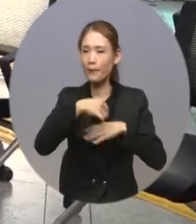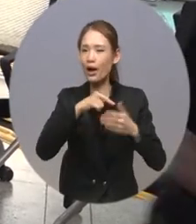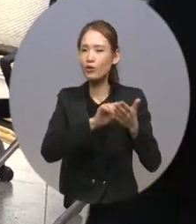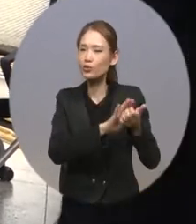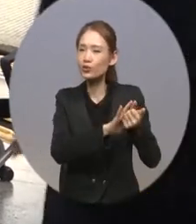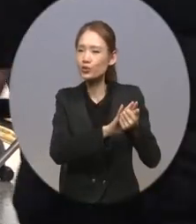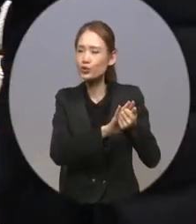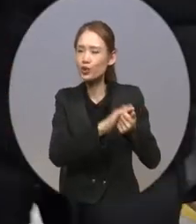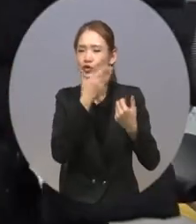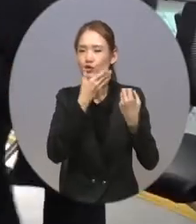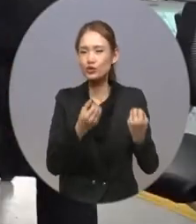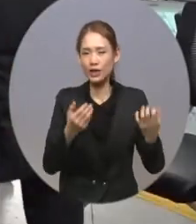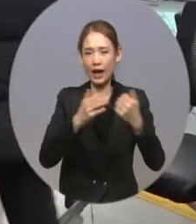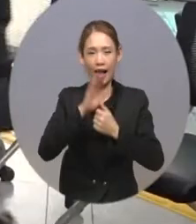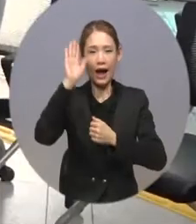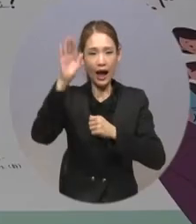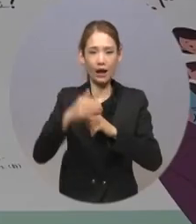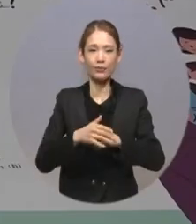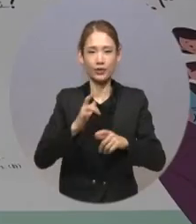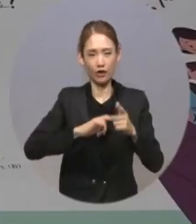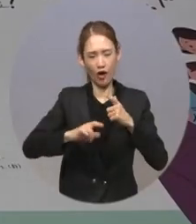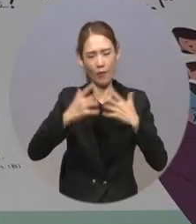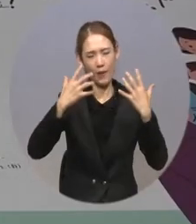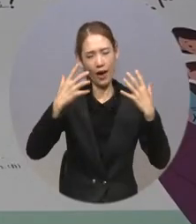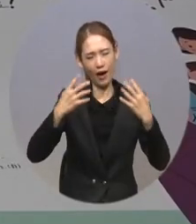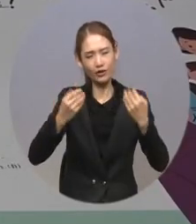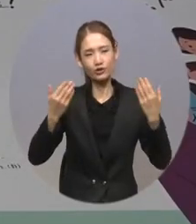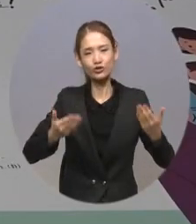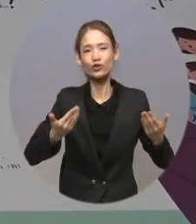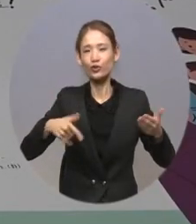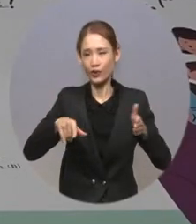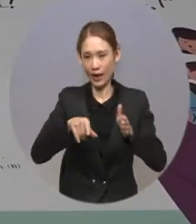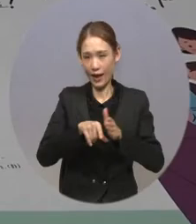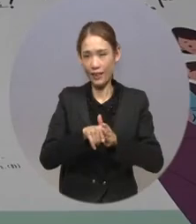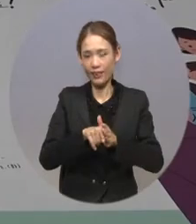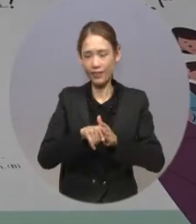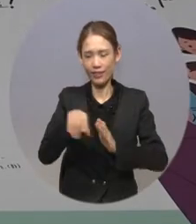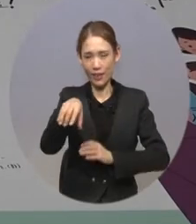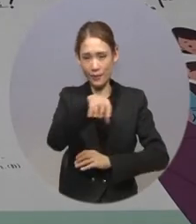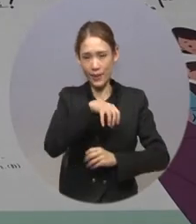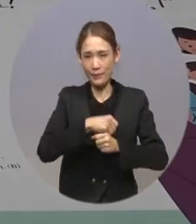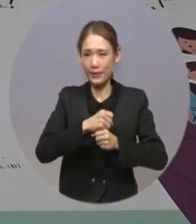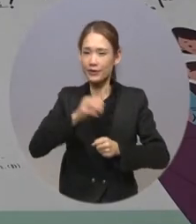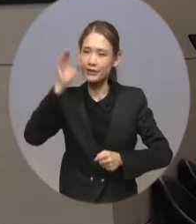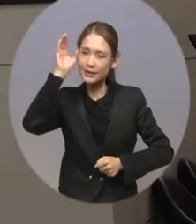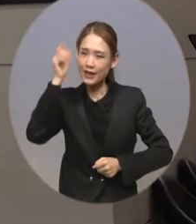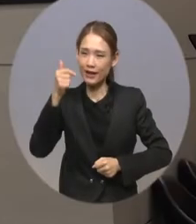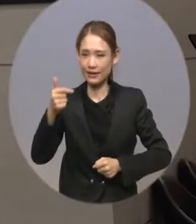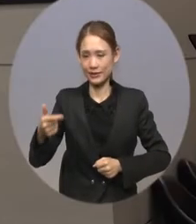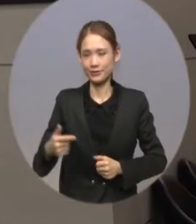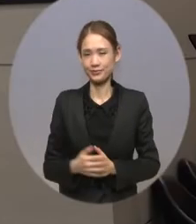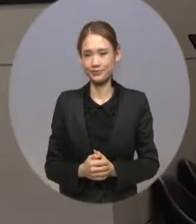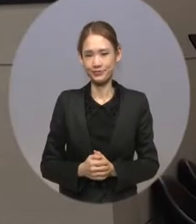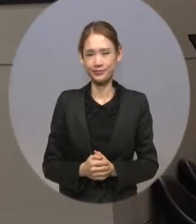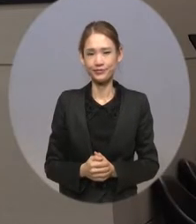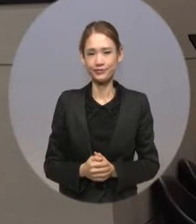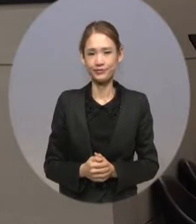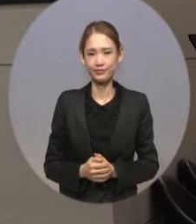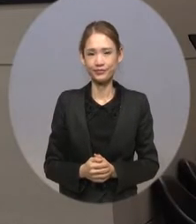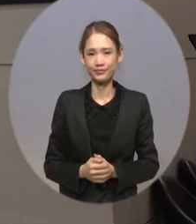축하하며 앞으로도의 청소년들이 편히 휴식을 취할 수 있는 공간이 더 많이 마련되기를 기대합니다. 복지TV